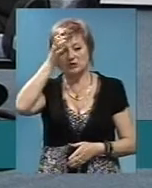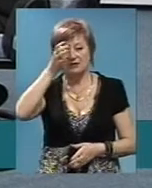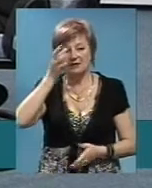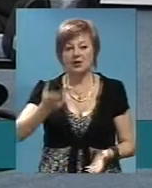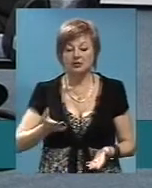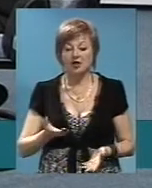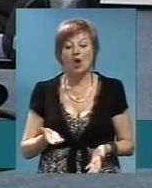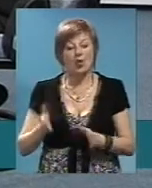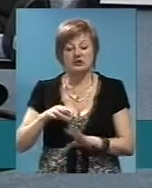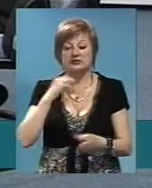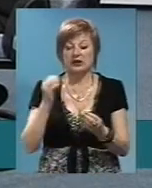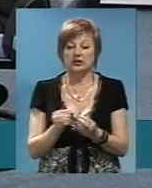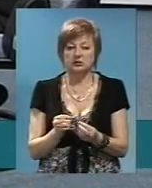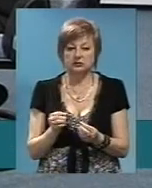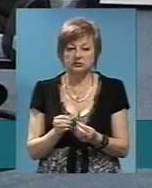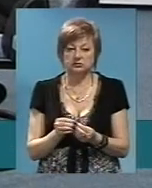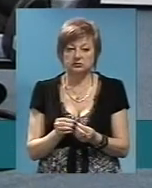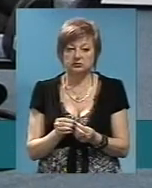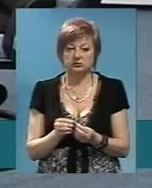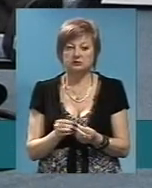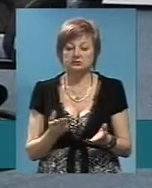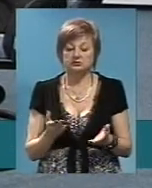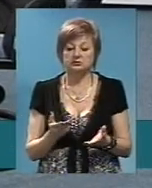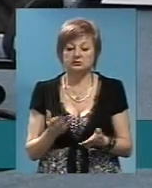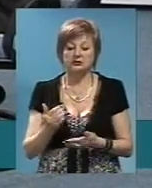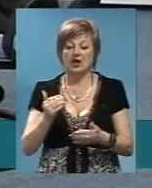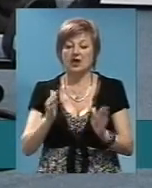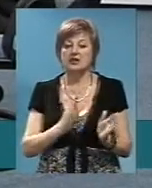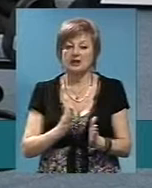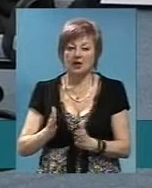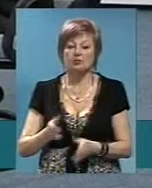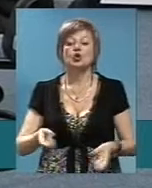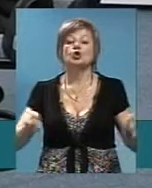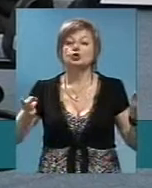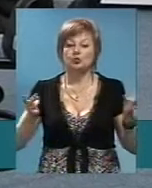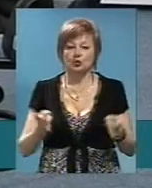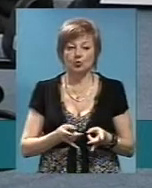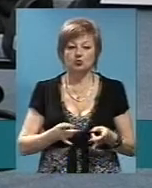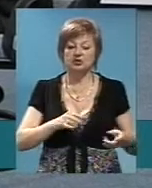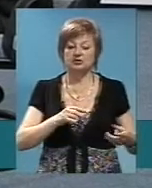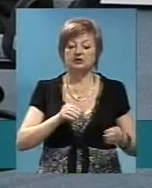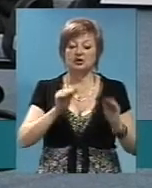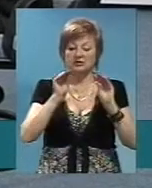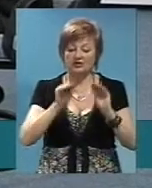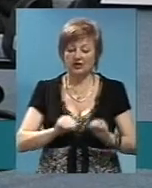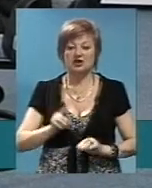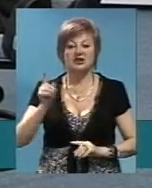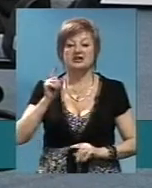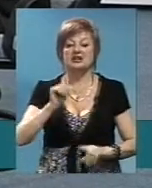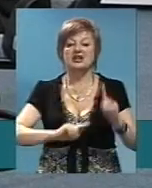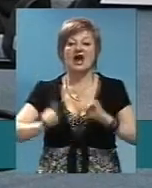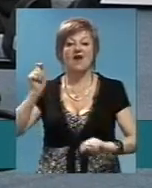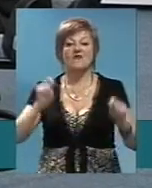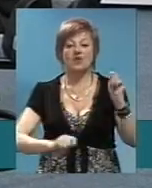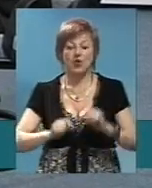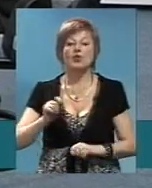вони залишились так, як і на стартовому етапі. Тому треба, в резолюції на форумі ми прийняли те,